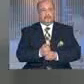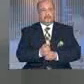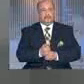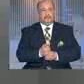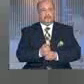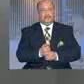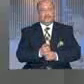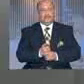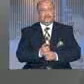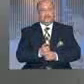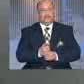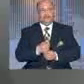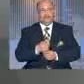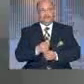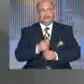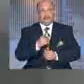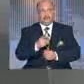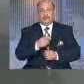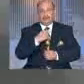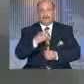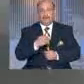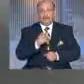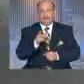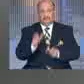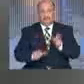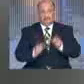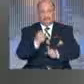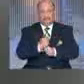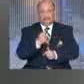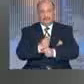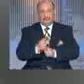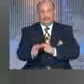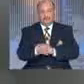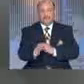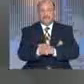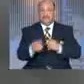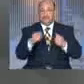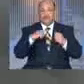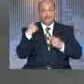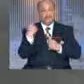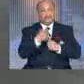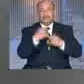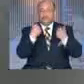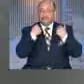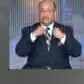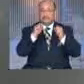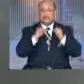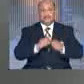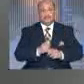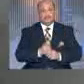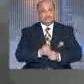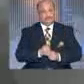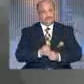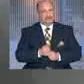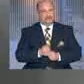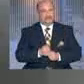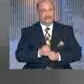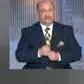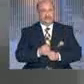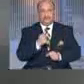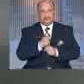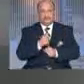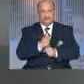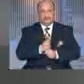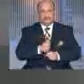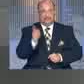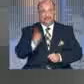وهم الحلقه الاضعف في عمليه الانتاج ستزيدهم الاداءات الجديده ضعفا على ضعفهم على راي ربابنتهم